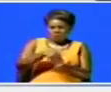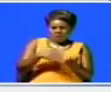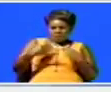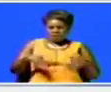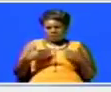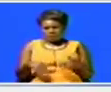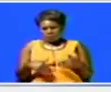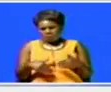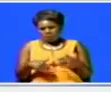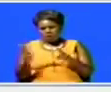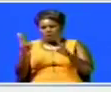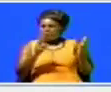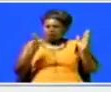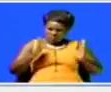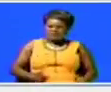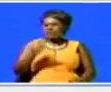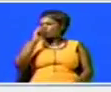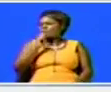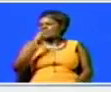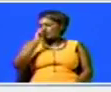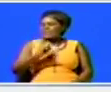wa Tanzania kama tunavyotafsiriwa,